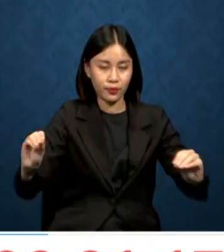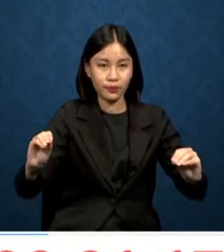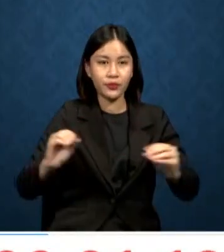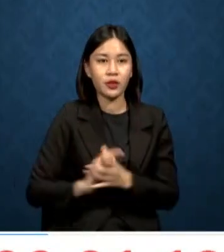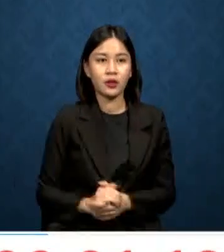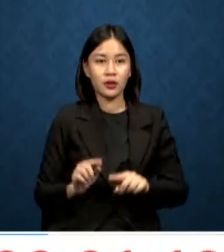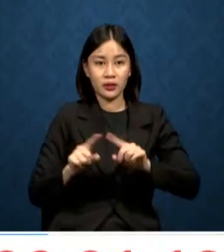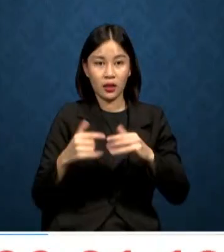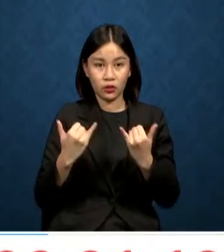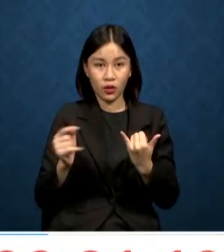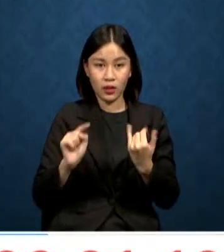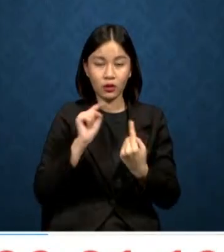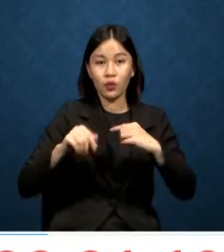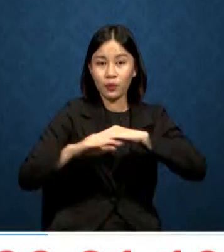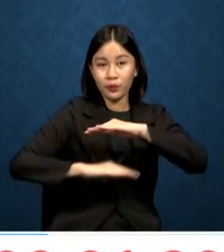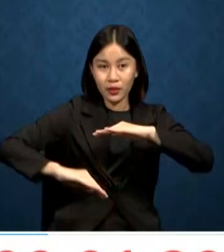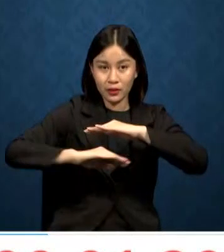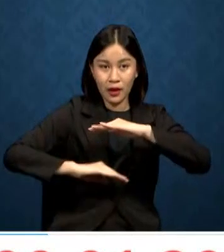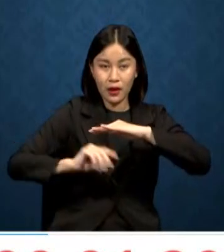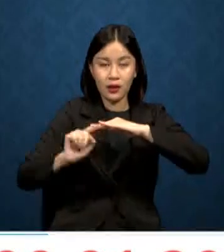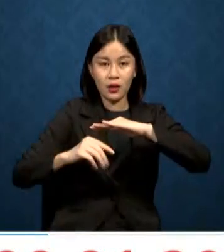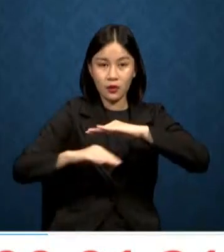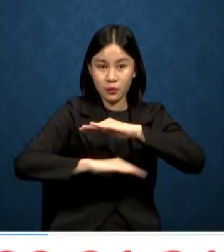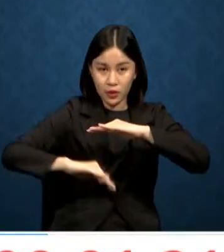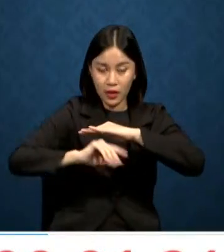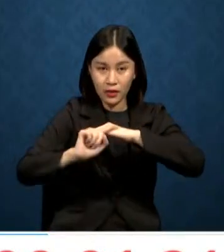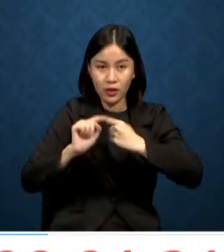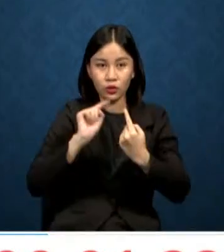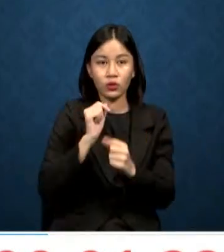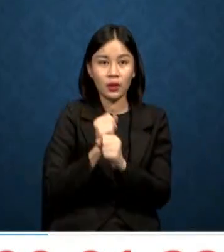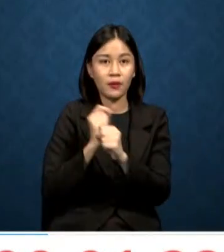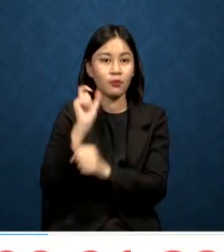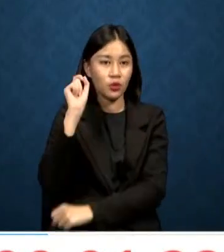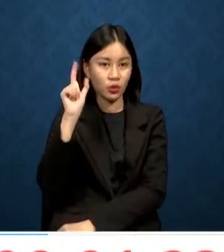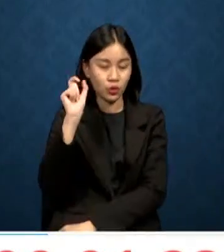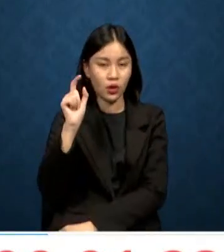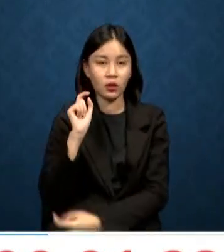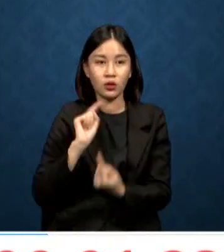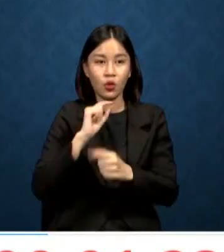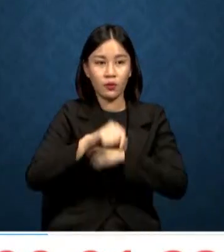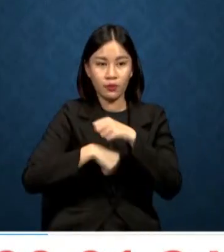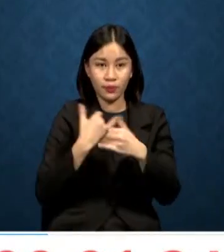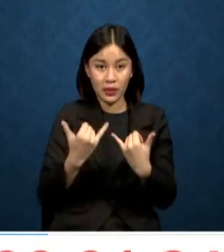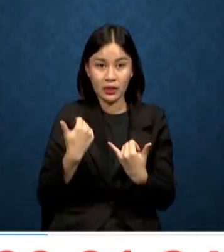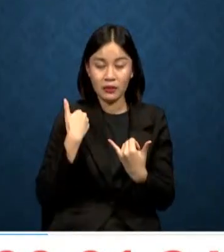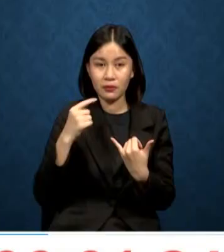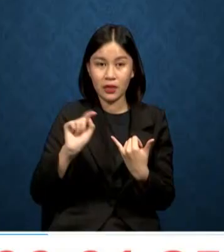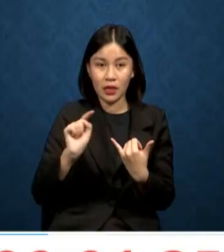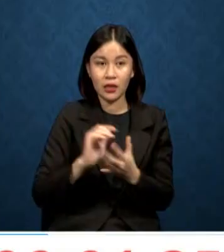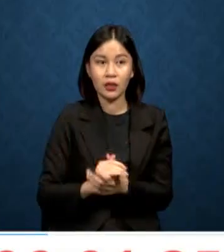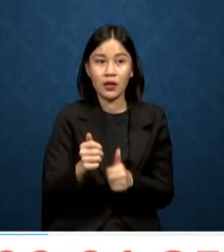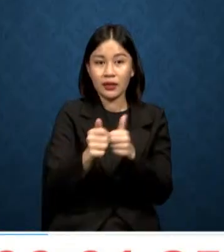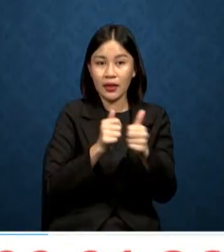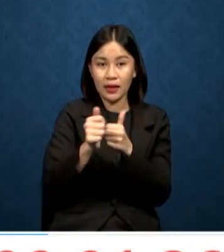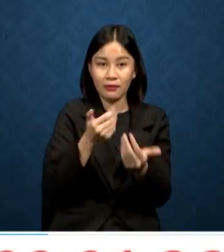แต่ว่าทั้งนี้ทั้งนั้นก็อยู่บนพื้นฐานของการเร่งรัดนะครับซึ่งภายในปีนี้เราจะมีการประกวด